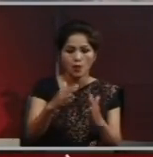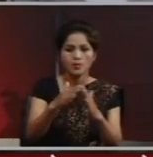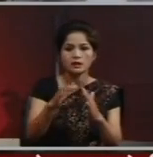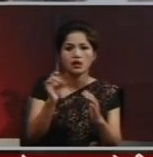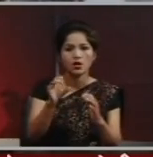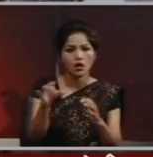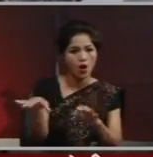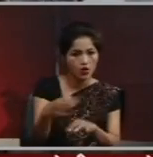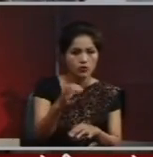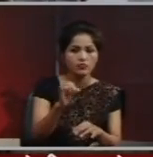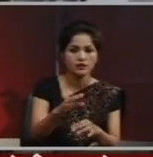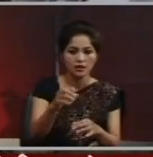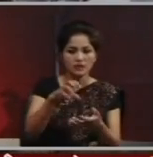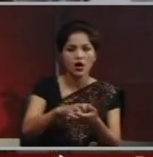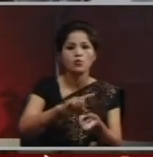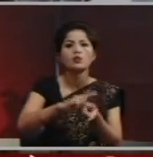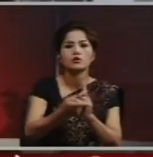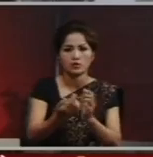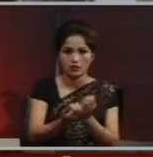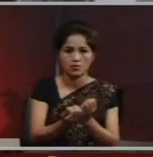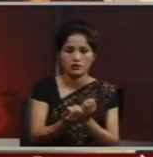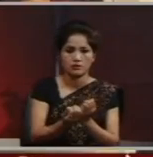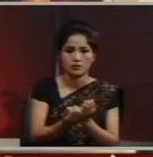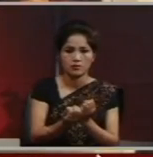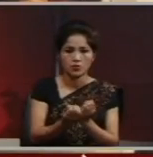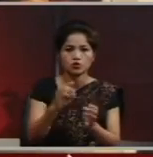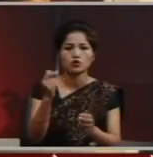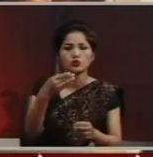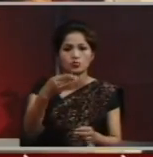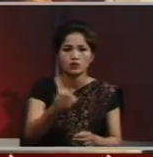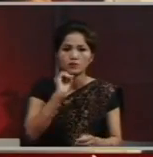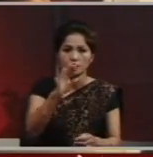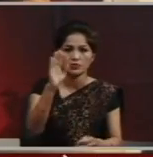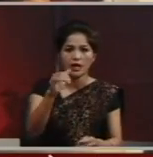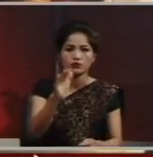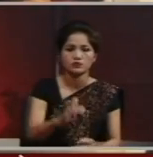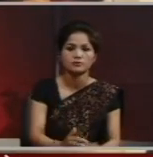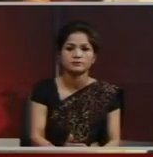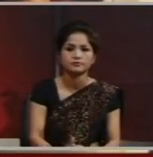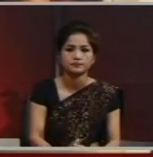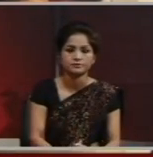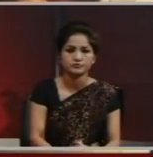हटाउन भन्दा तिलकोत्सवको स्थान परिवर्तन गर्न सजिलो हुने बताउँदै आएको छ।